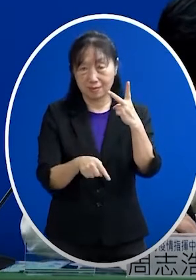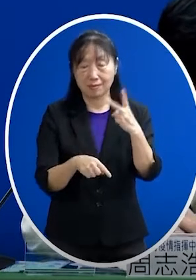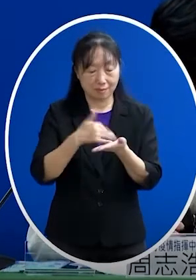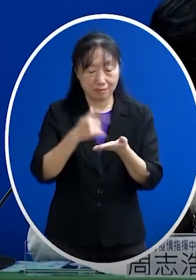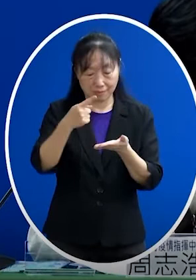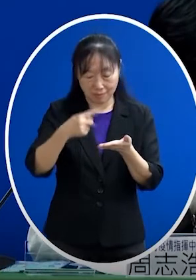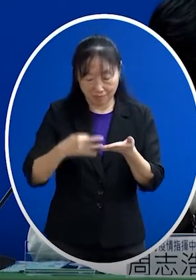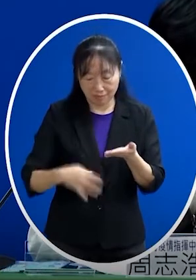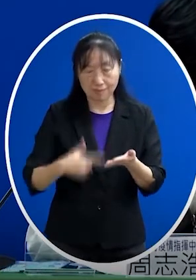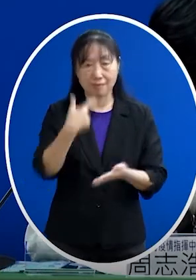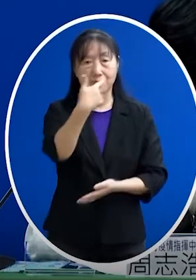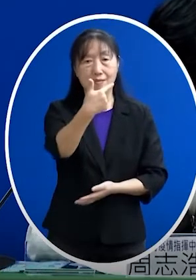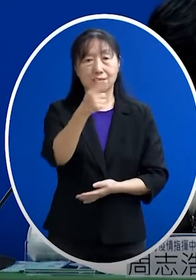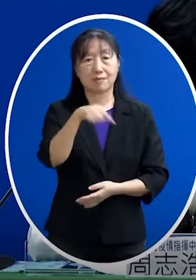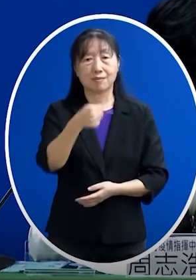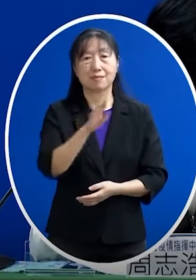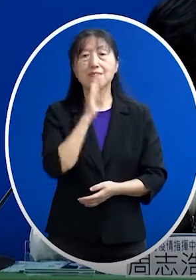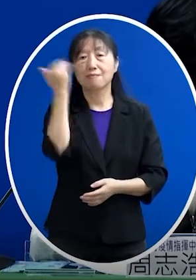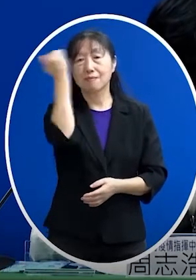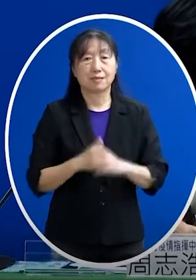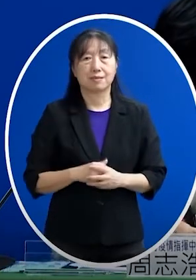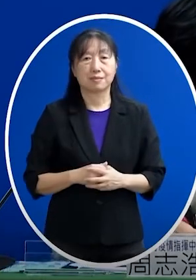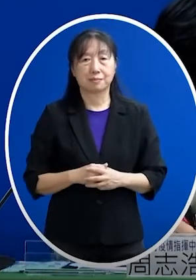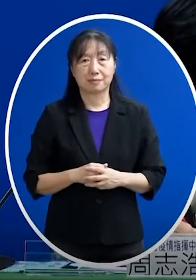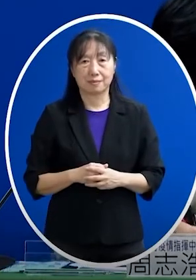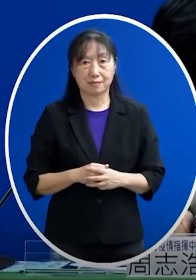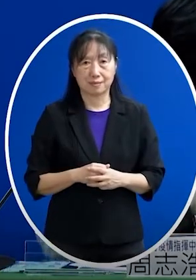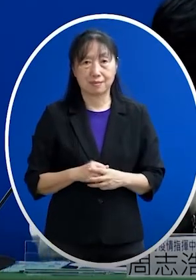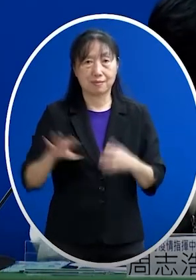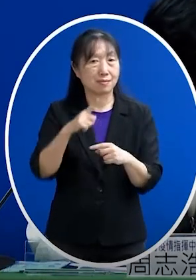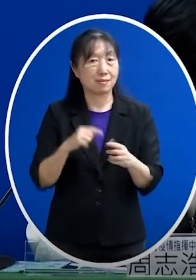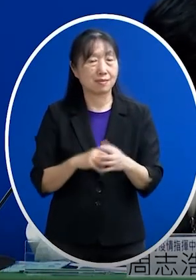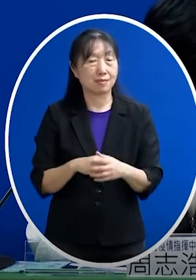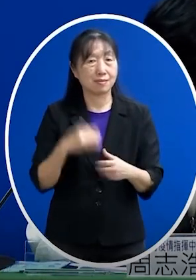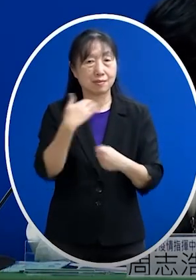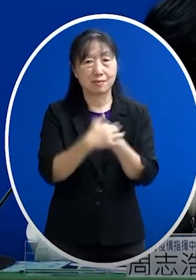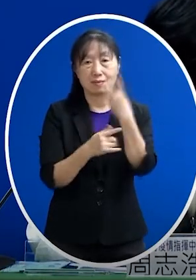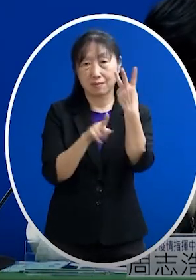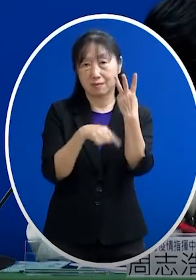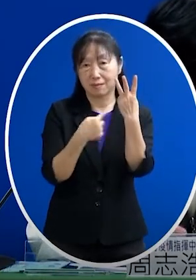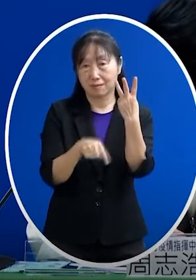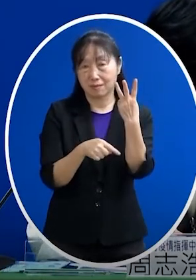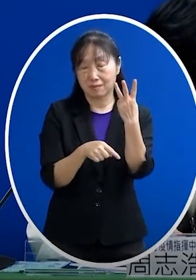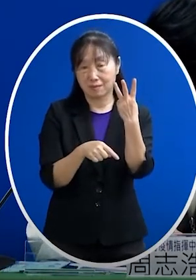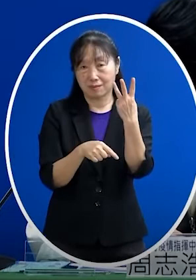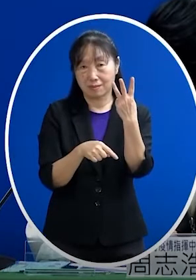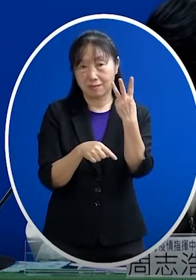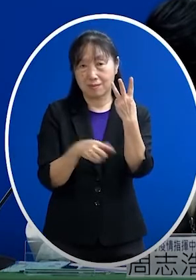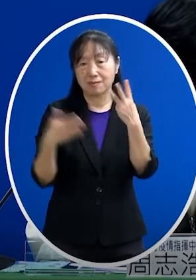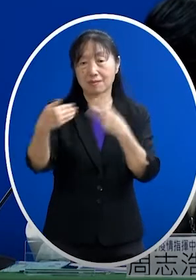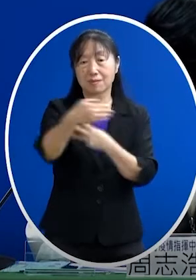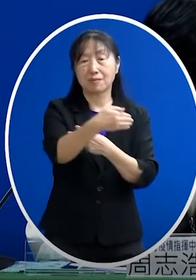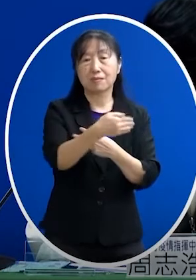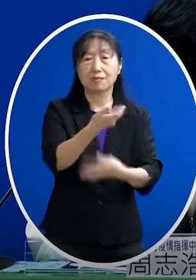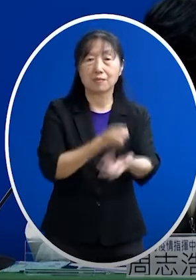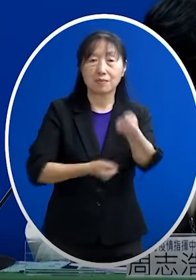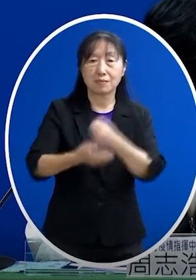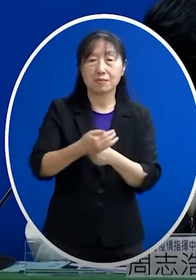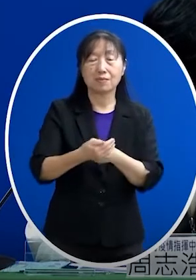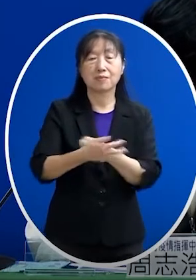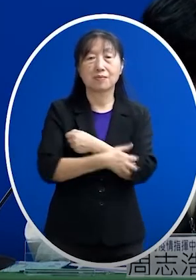当中，6位是属于突破性的感染，就是外籍的部分3位的这个渔工以及